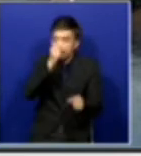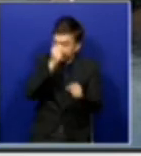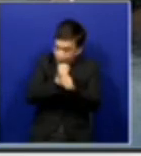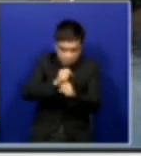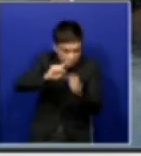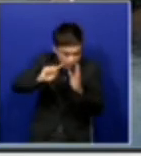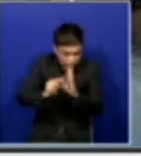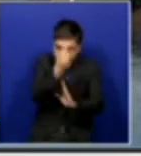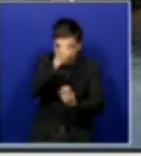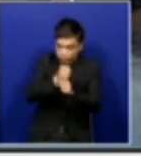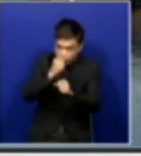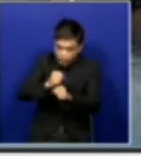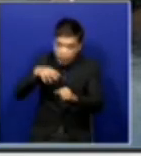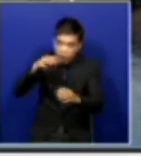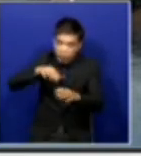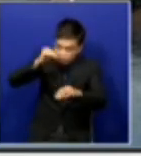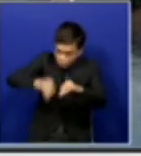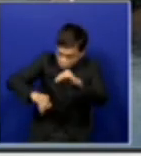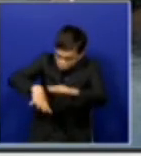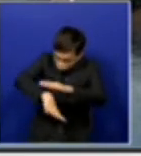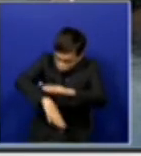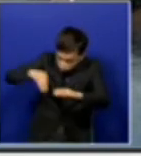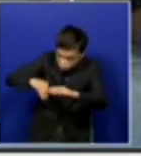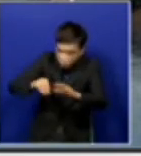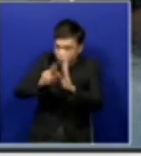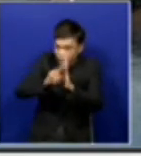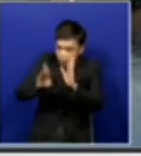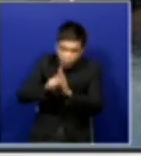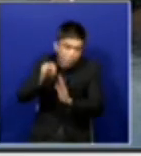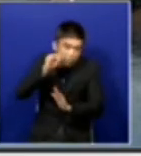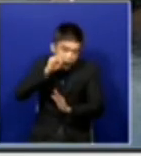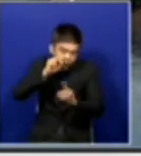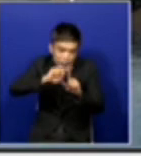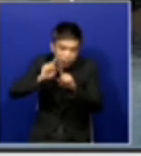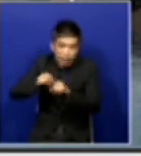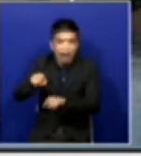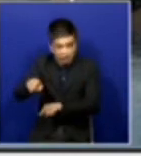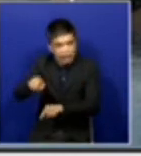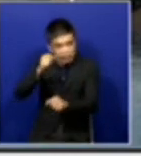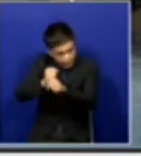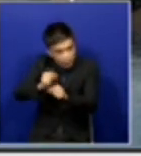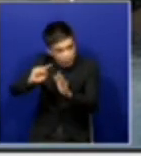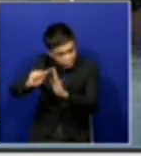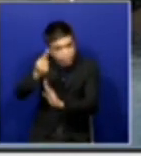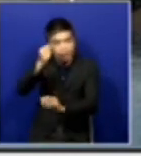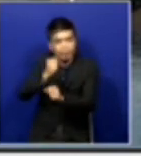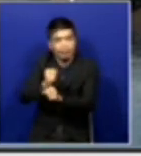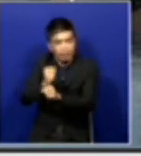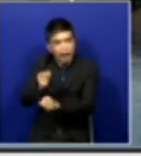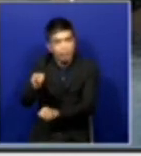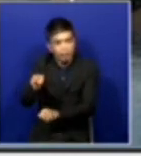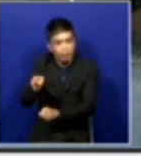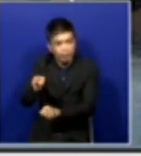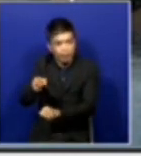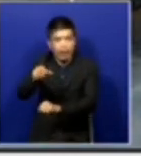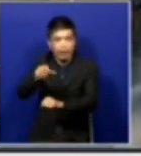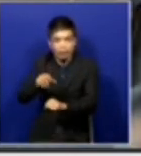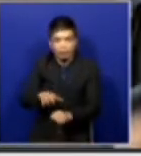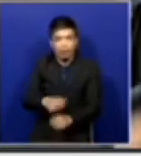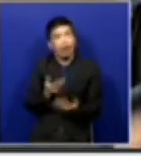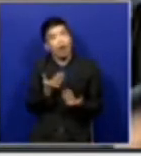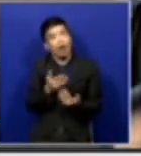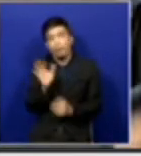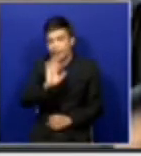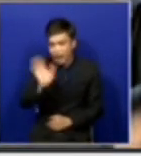ประปาเลยให้ระบบน้ําปลูกหญ้าปลูกอะไรตัดสินใจแล้วให้เขาไปเลยให้มันเกิดเปลี่ยนแปลงแล้วอย่ามาพู